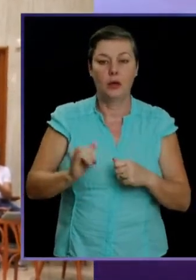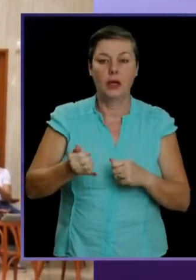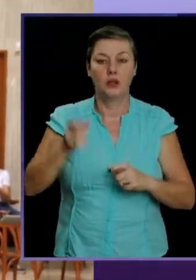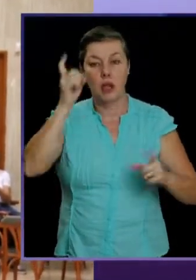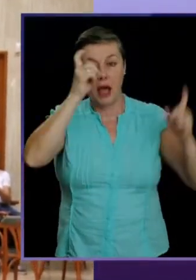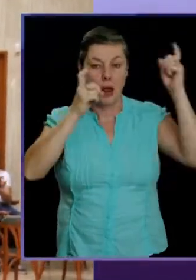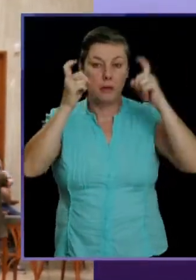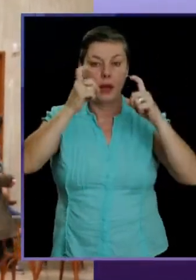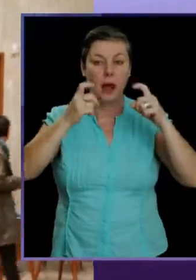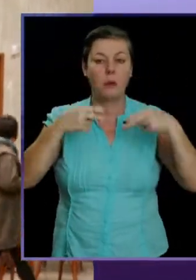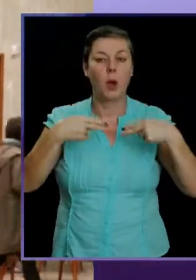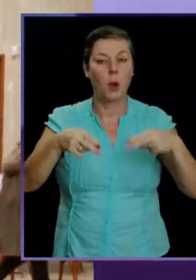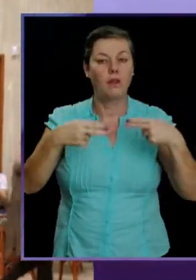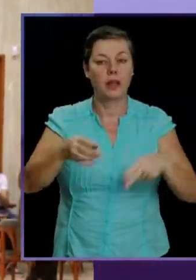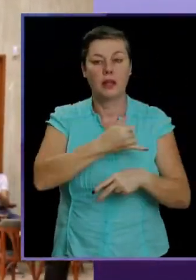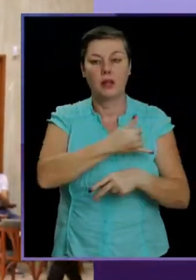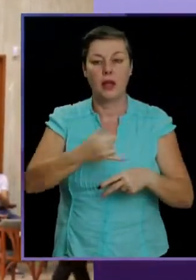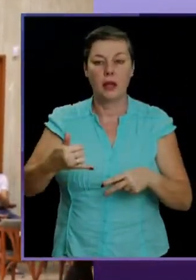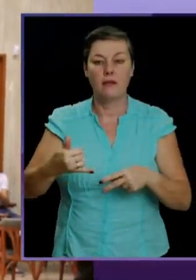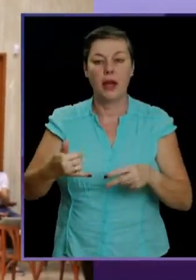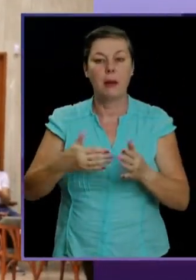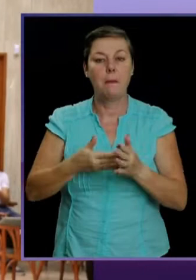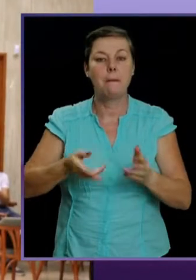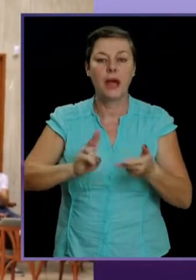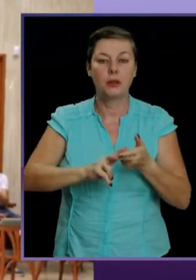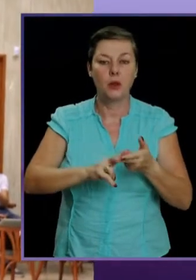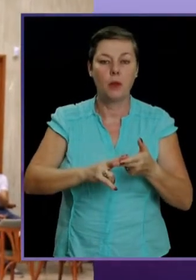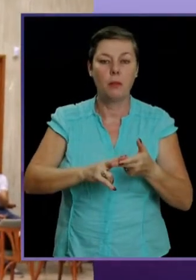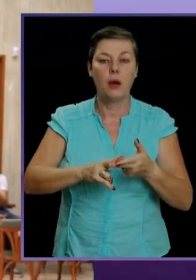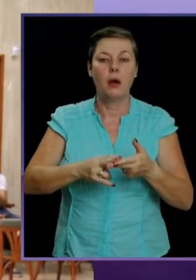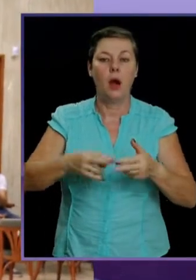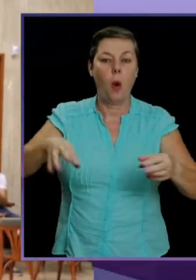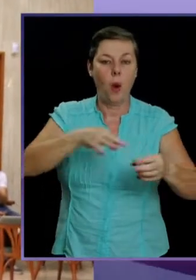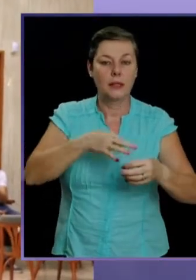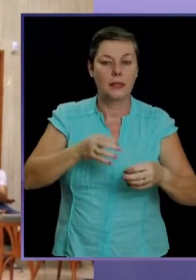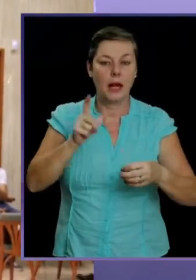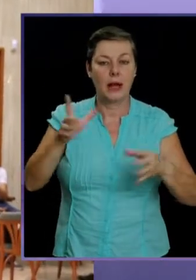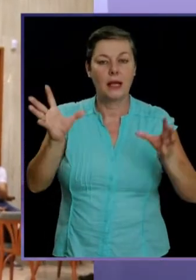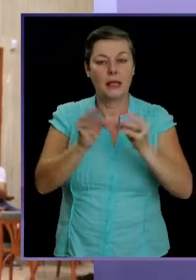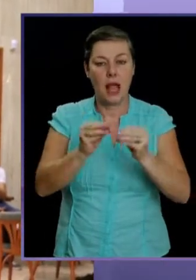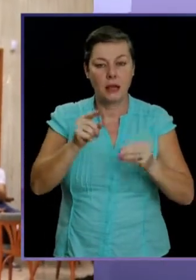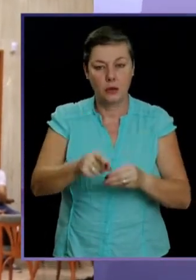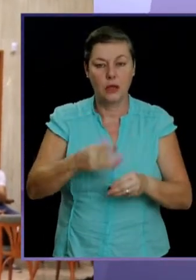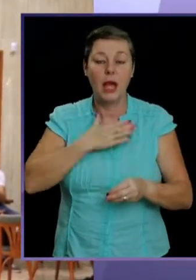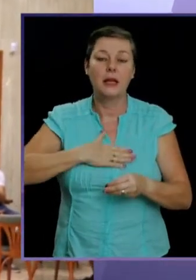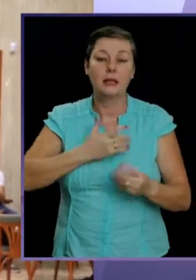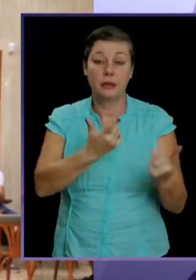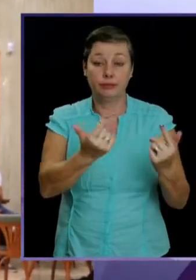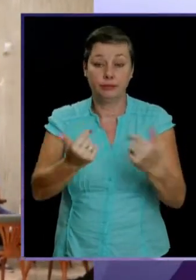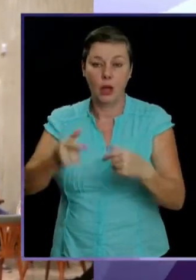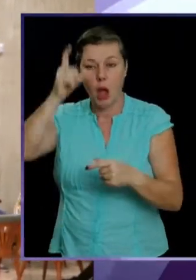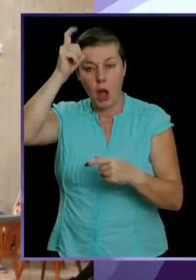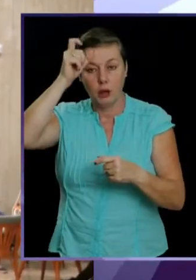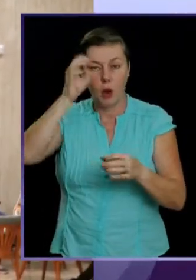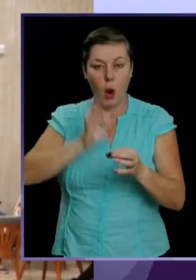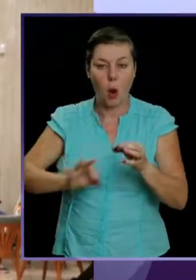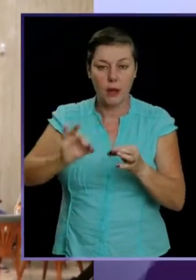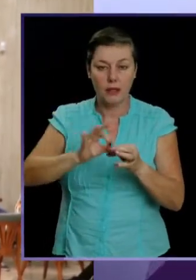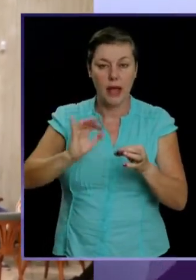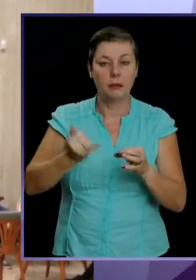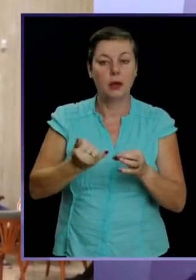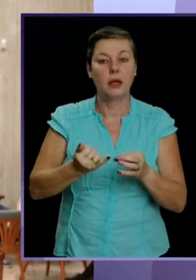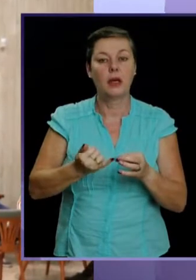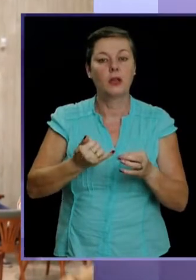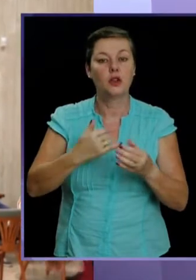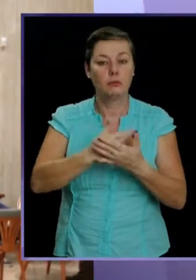többiekkel, és remélem, hogy a következő években még több koncertünk lesz együtt. Szeretnénk meghívni őket Törökországba,